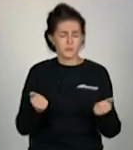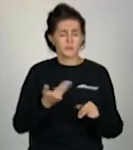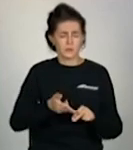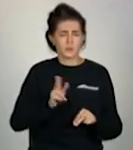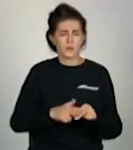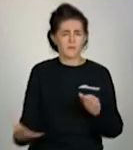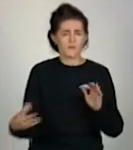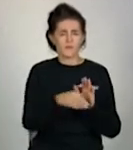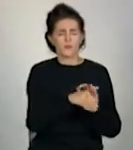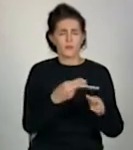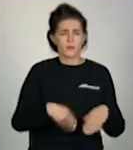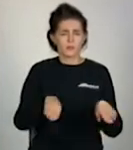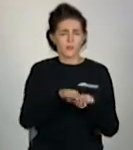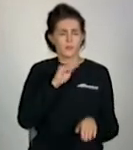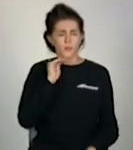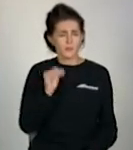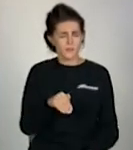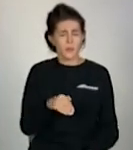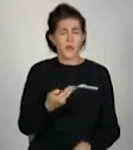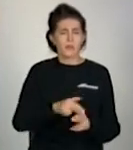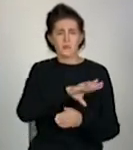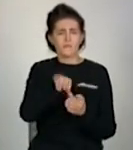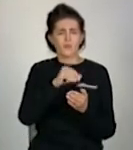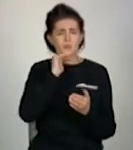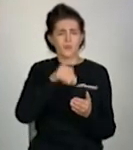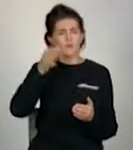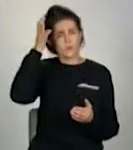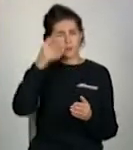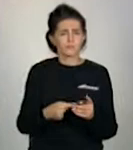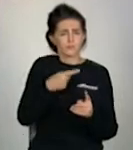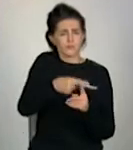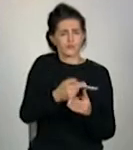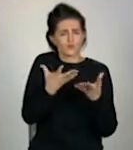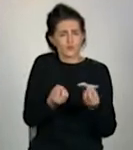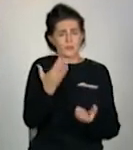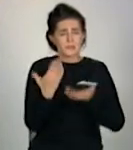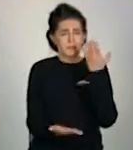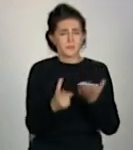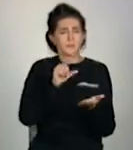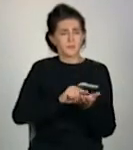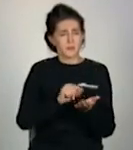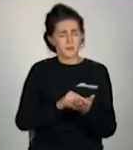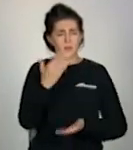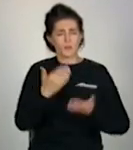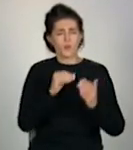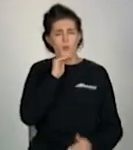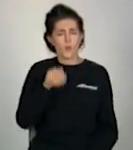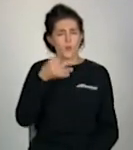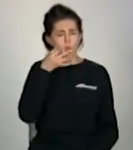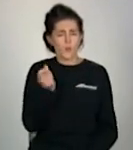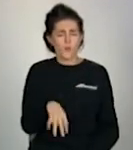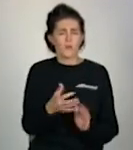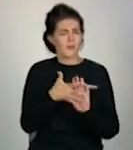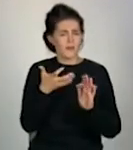були працевлаштовані на такі вакансії. Проте профільна освіта – то теж бонус, навіть якщо ви пенсіонер. Бо досвідчених працівників бракує,